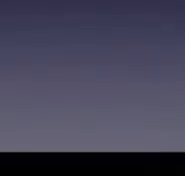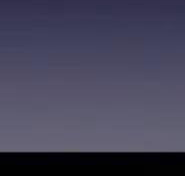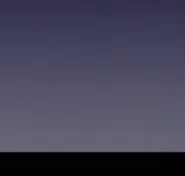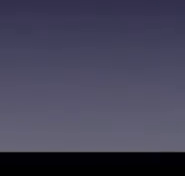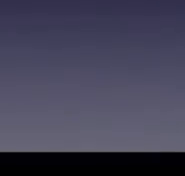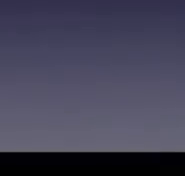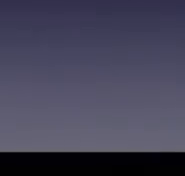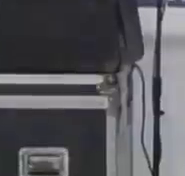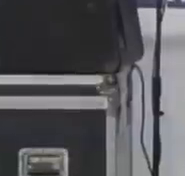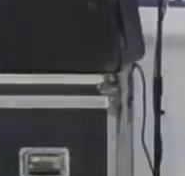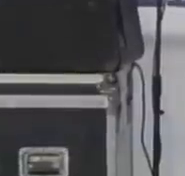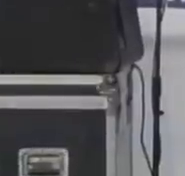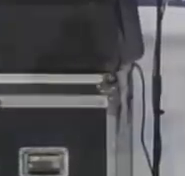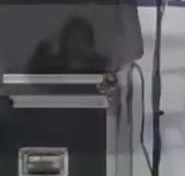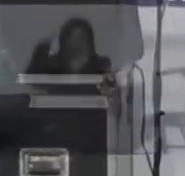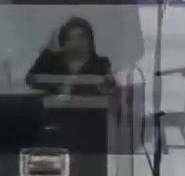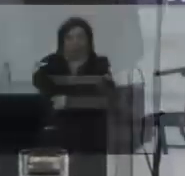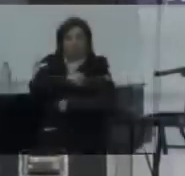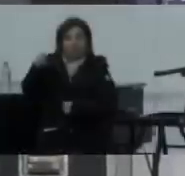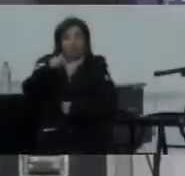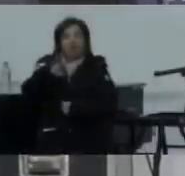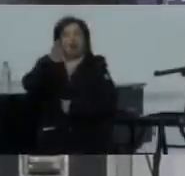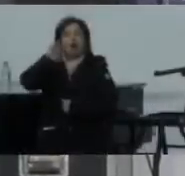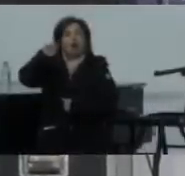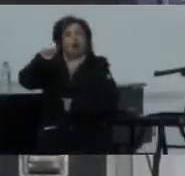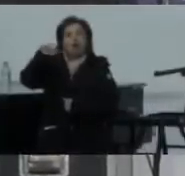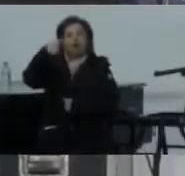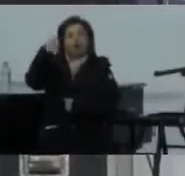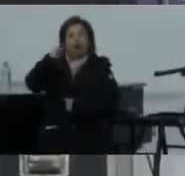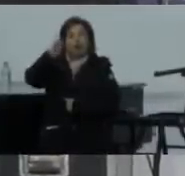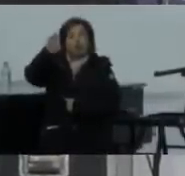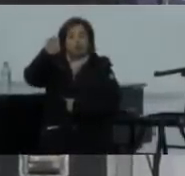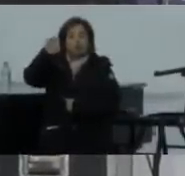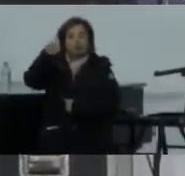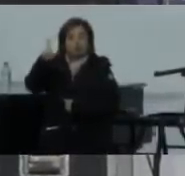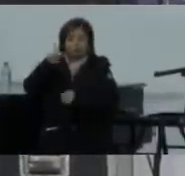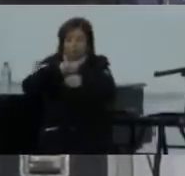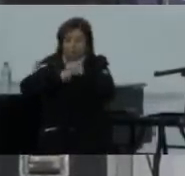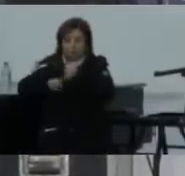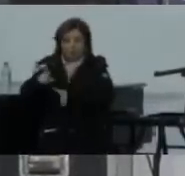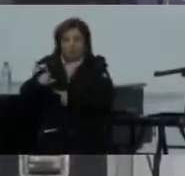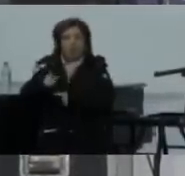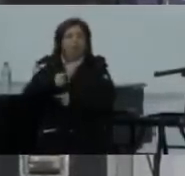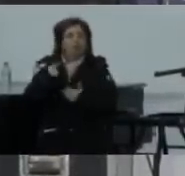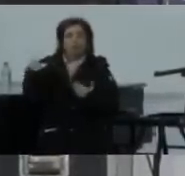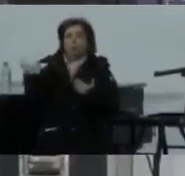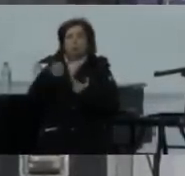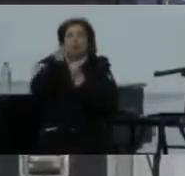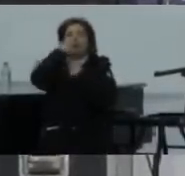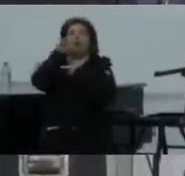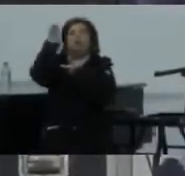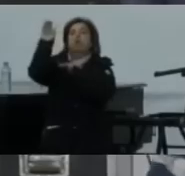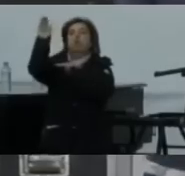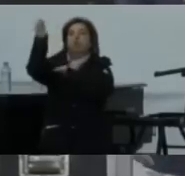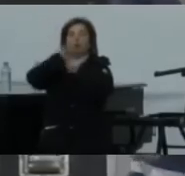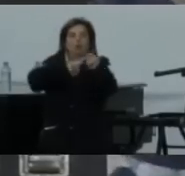all'Olanda, la Fiat Avia agli USA, la Fastweb, ci siamo svenduti anche le linee, ci svendiamo così, il futuro, è il futuro,